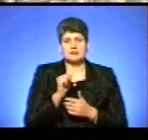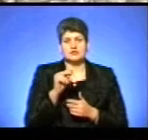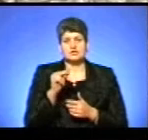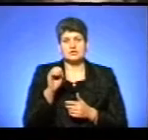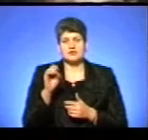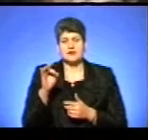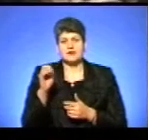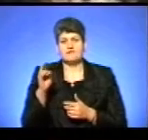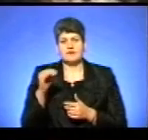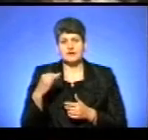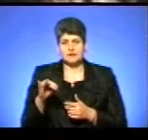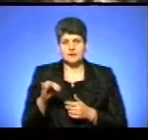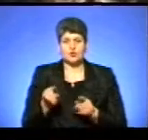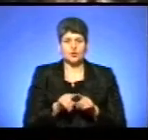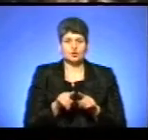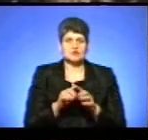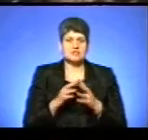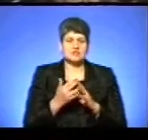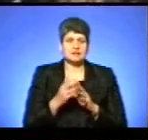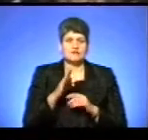Череватий – односельчанин Віктора Гурняка.